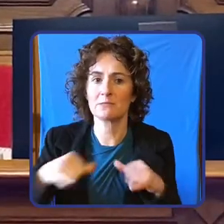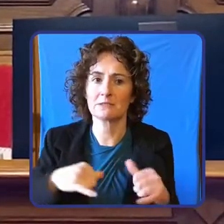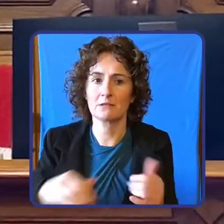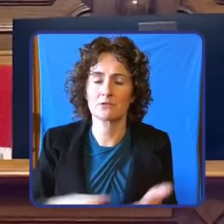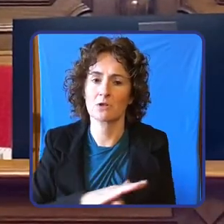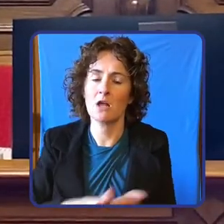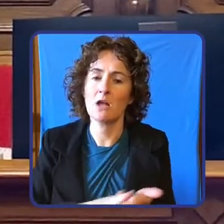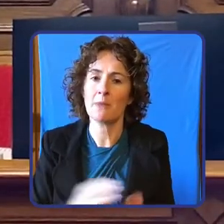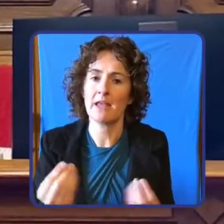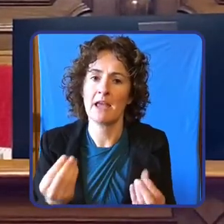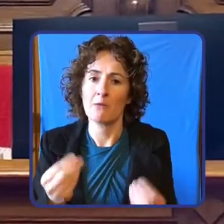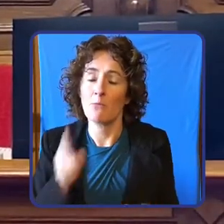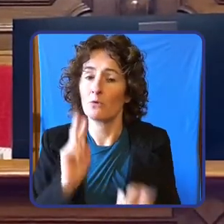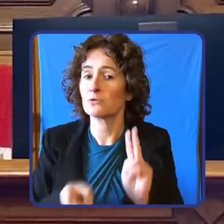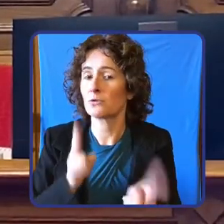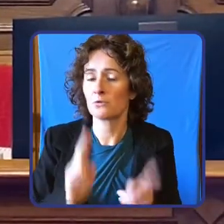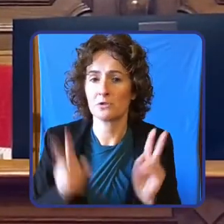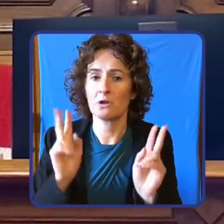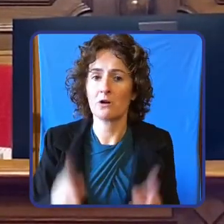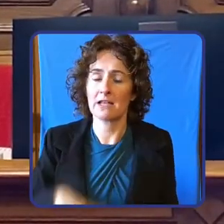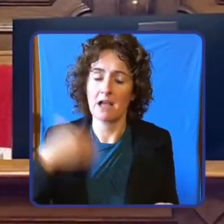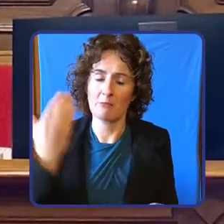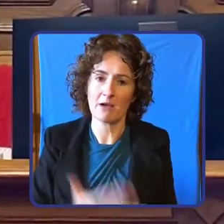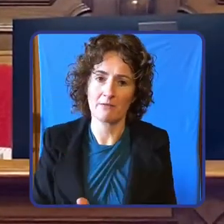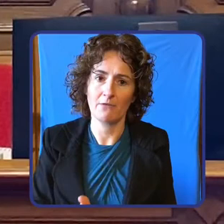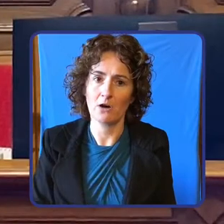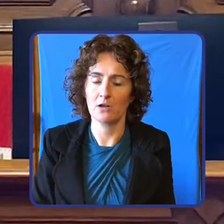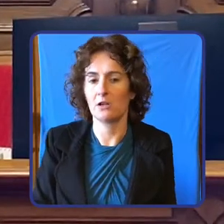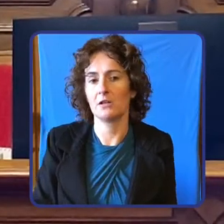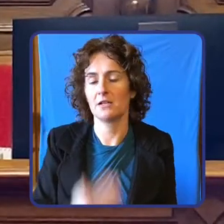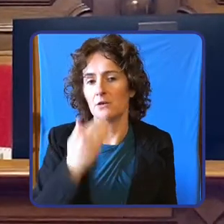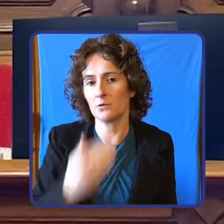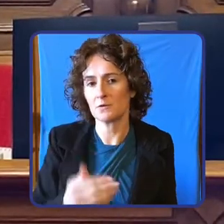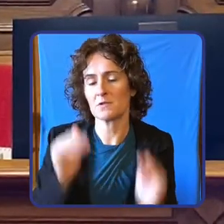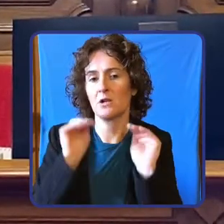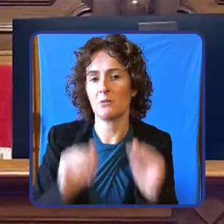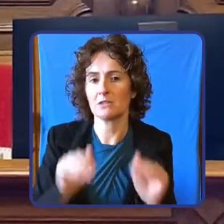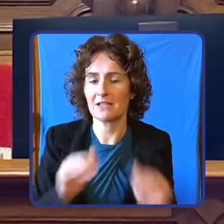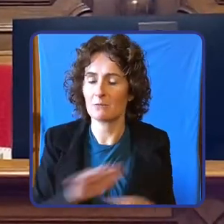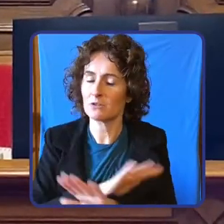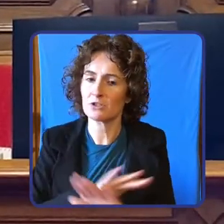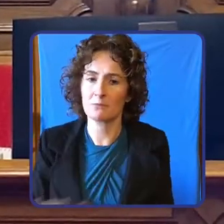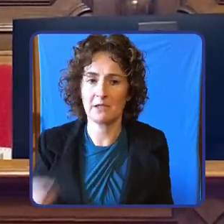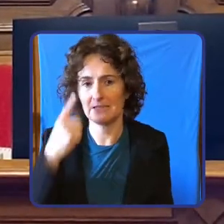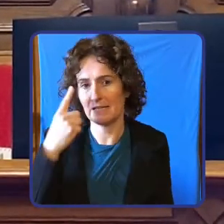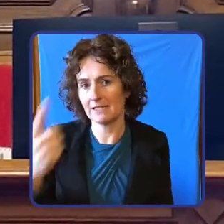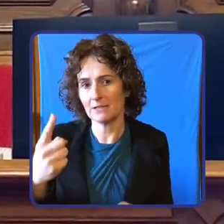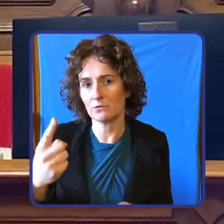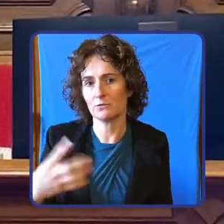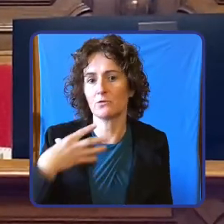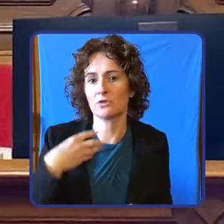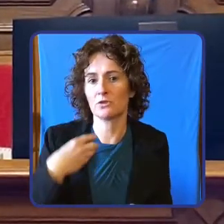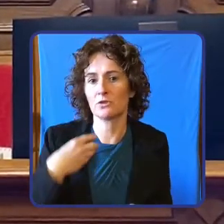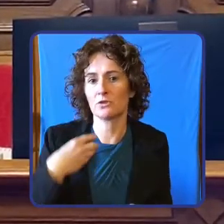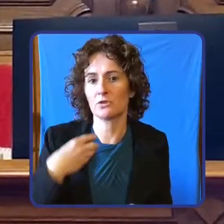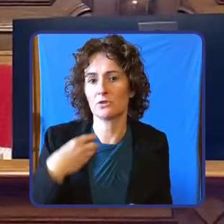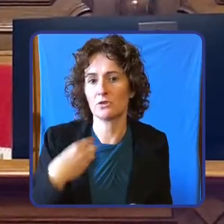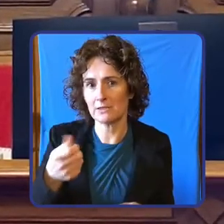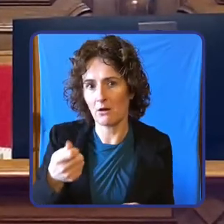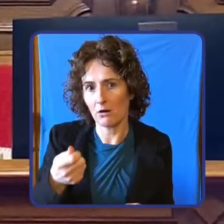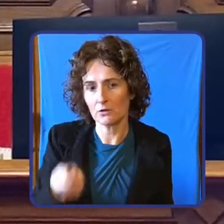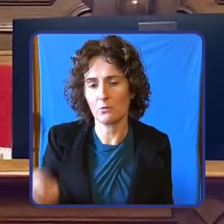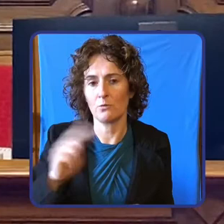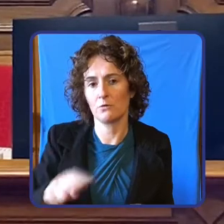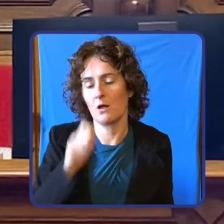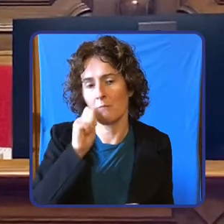kell bevallani. Igen, és köszönöm szépen még egyszer a támogatást abban, hogy mindenki tudott erről a földadóról Magyarországon,